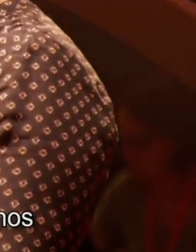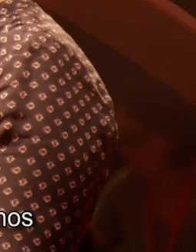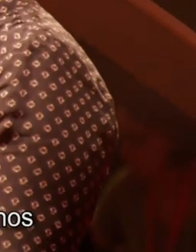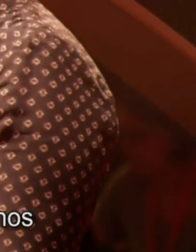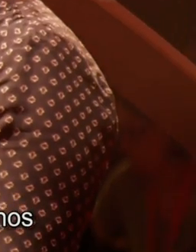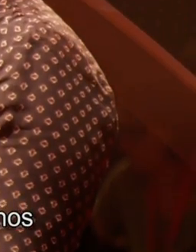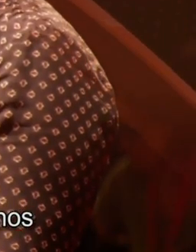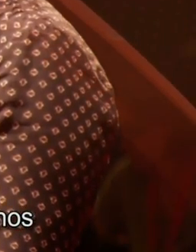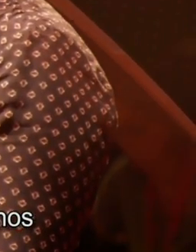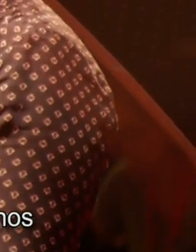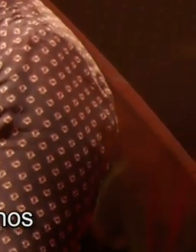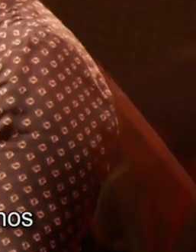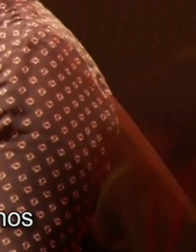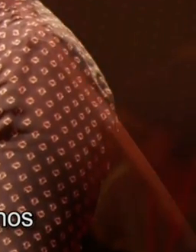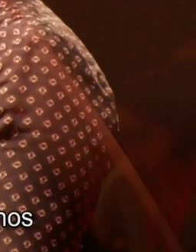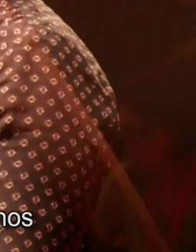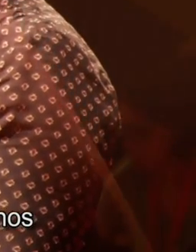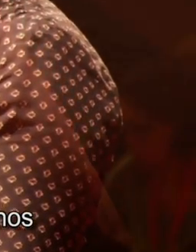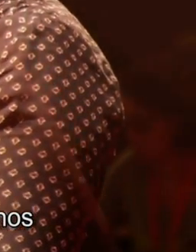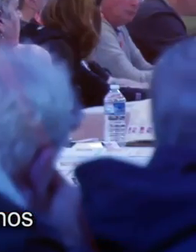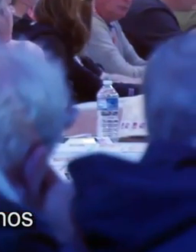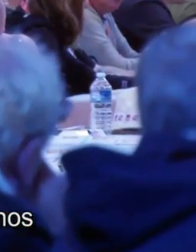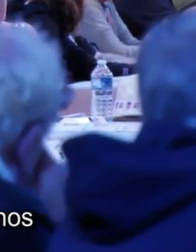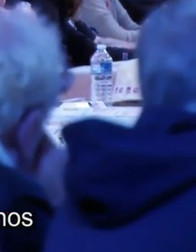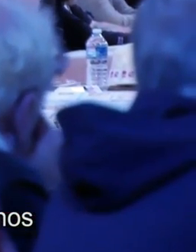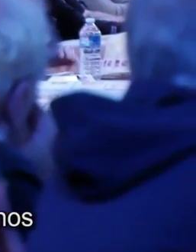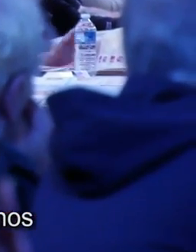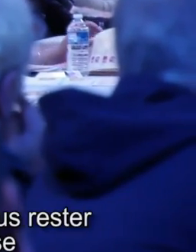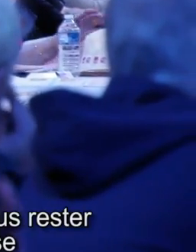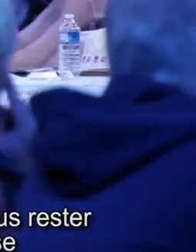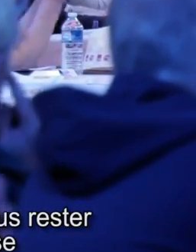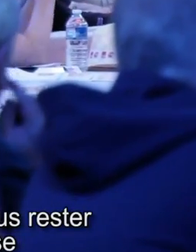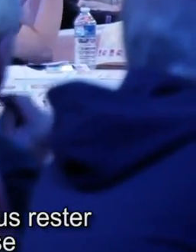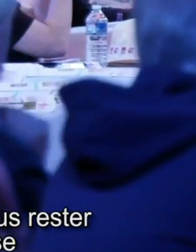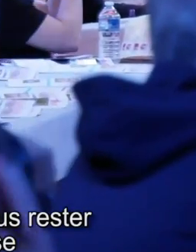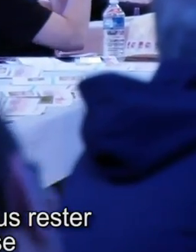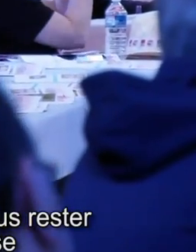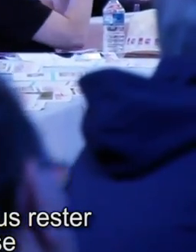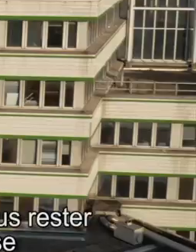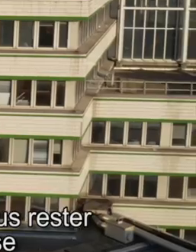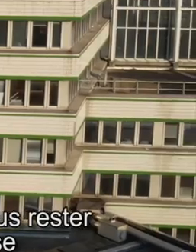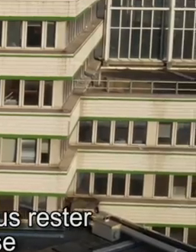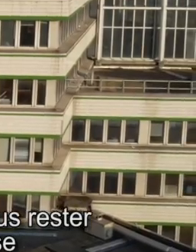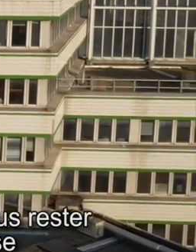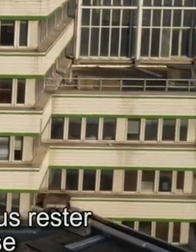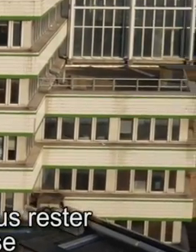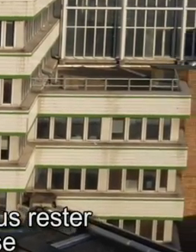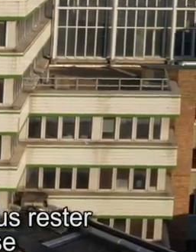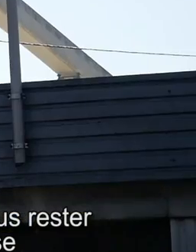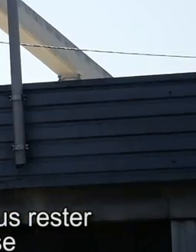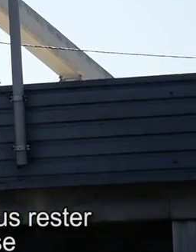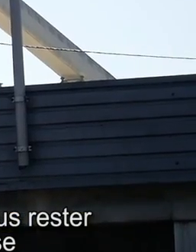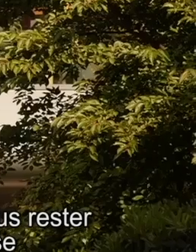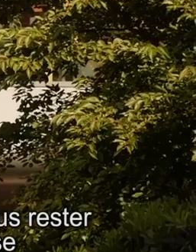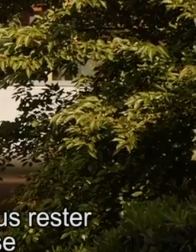Ces évolutions, nous les avons déjà constatées lors de nos derniers congrès, mais elles s'accélèrent. Pour être la CGT de tous les travailleurs, nous ne pouvons plus